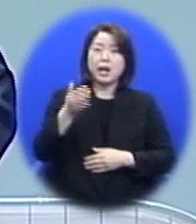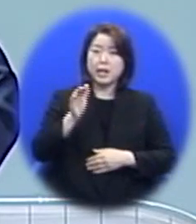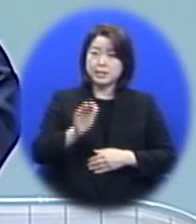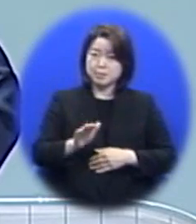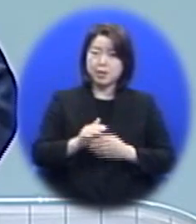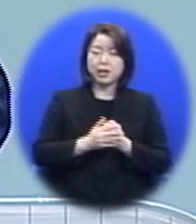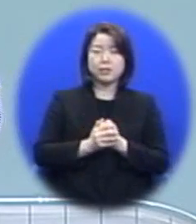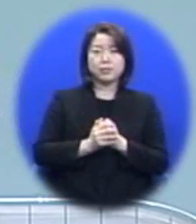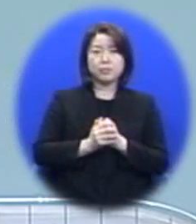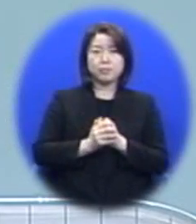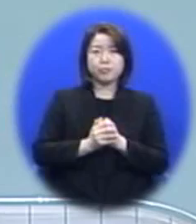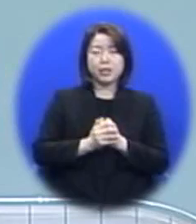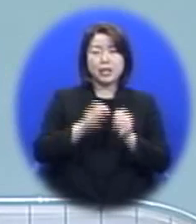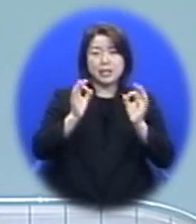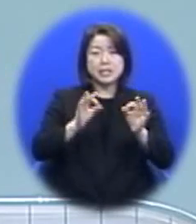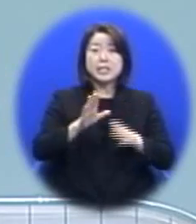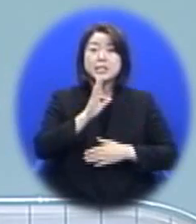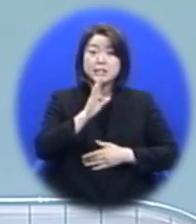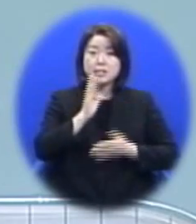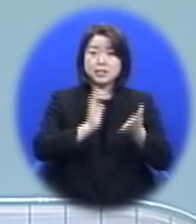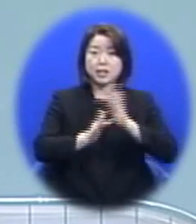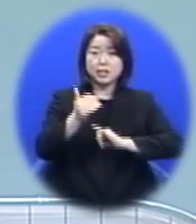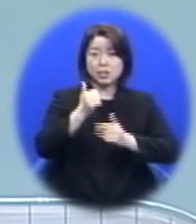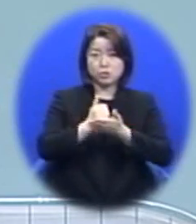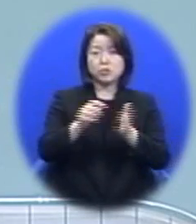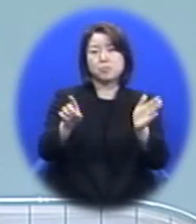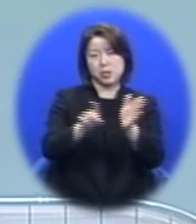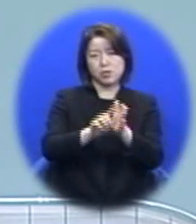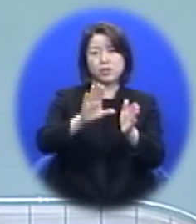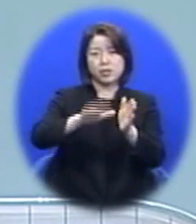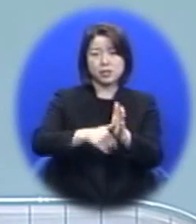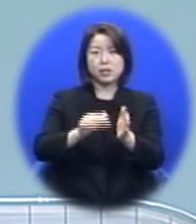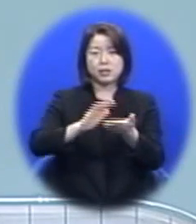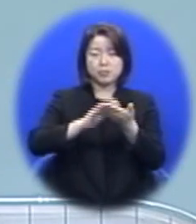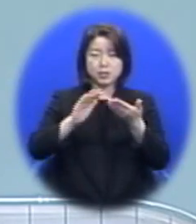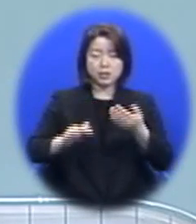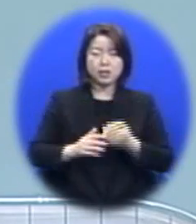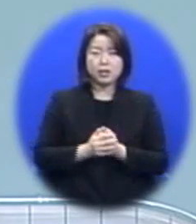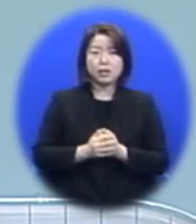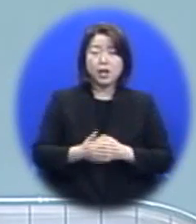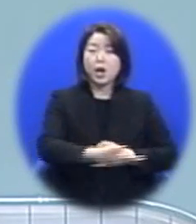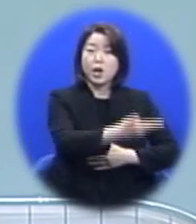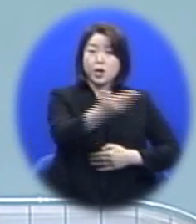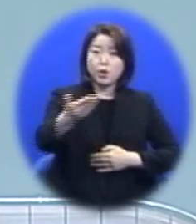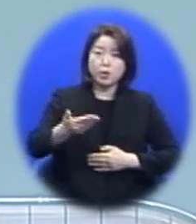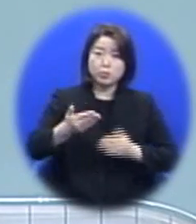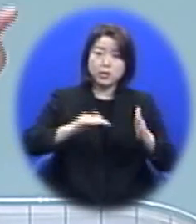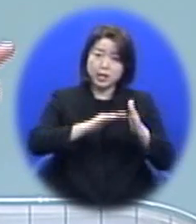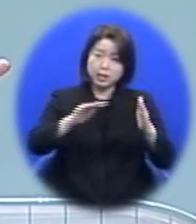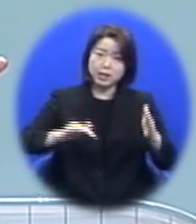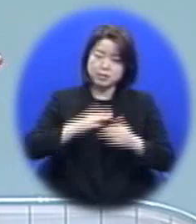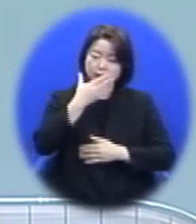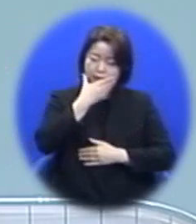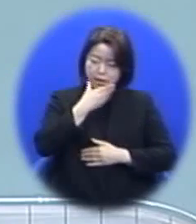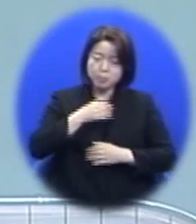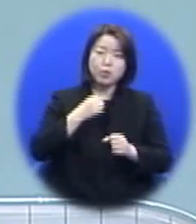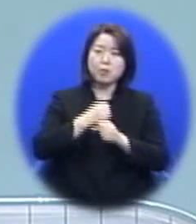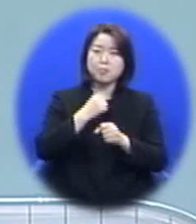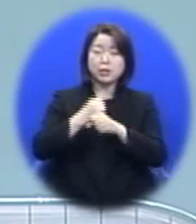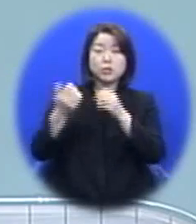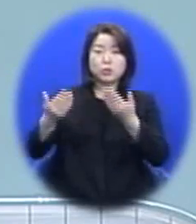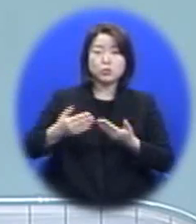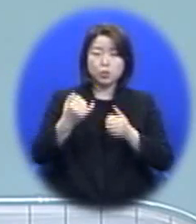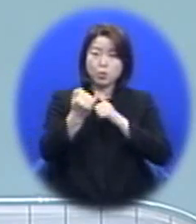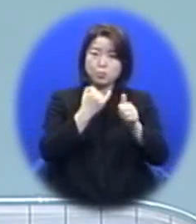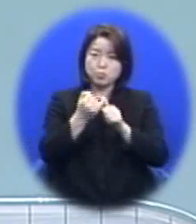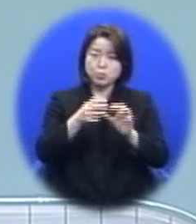여러분, 이제 진짜 예수님을 믿어야 될 때예요. 여러분의 가정을 행복하게 만들어주시고